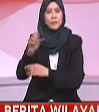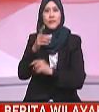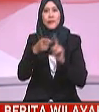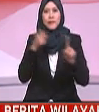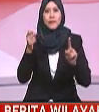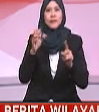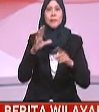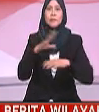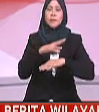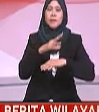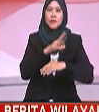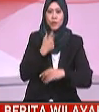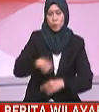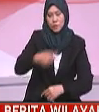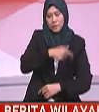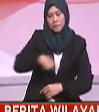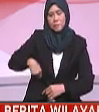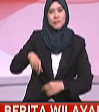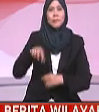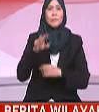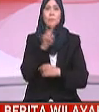dari Switzerland dengan keputusan